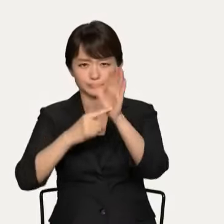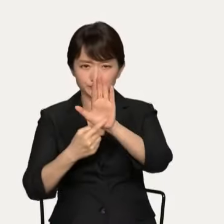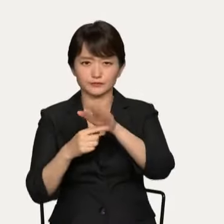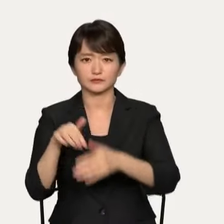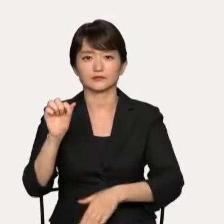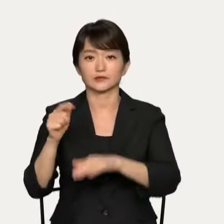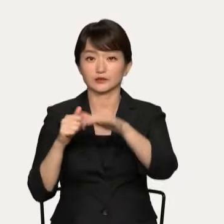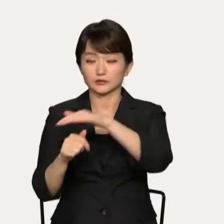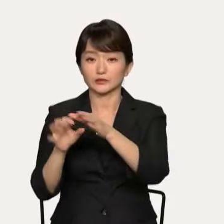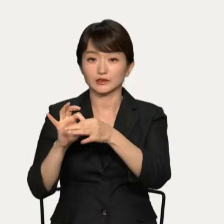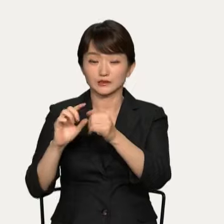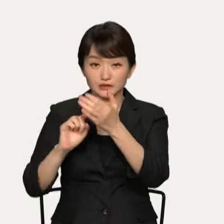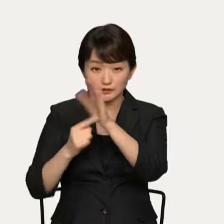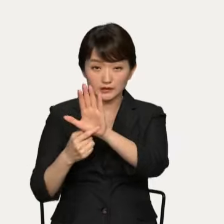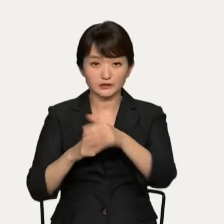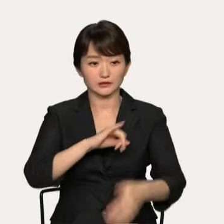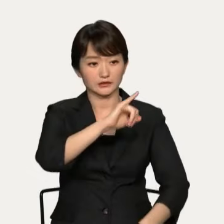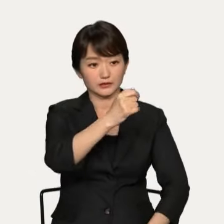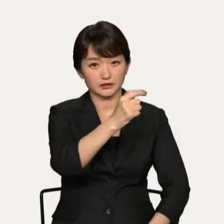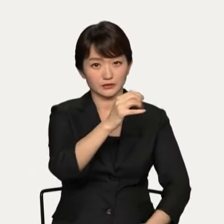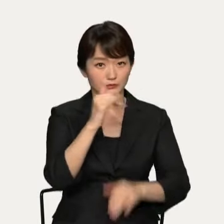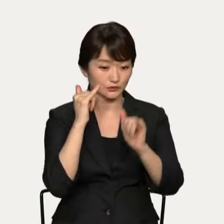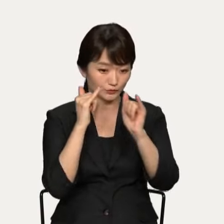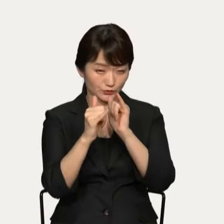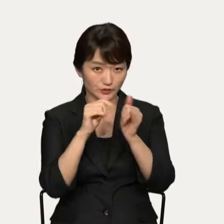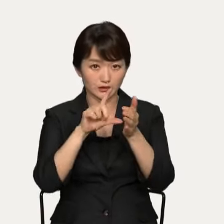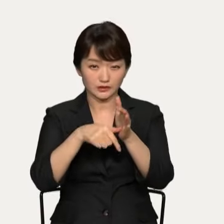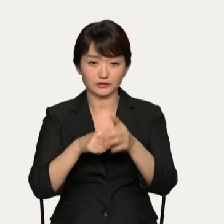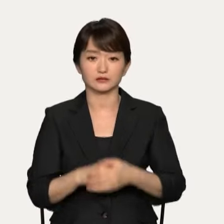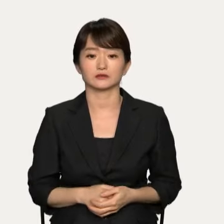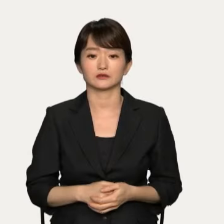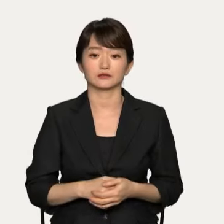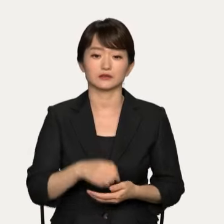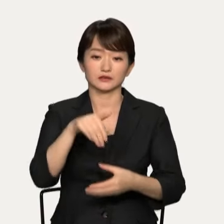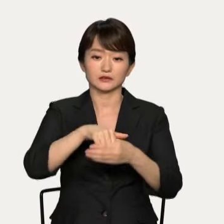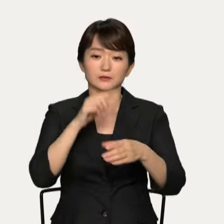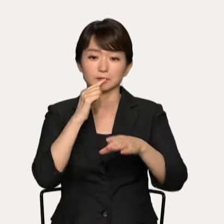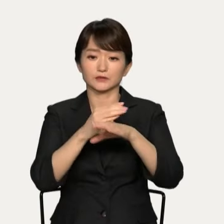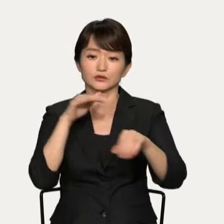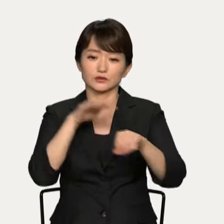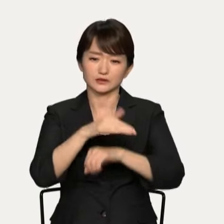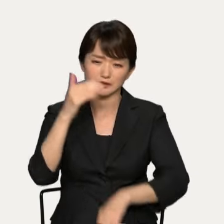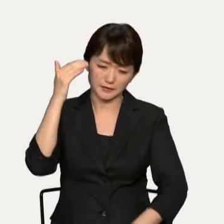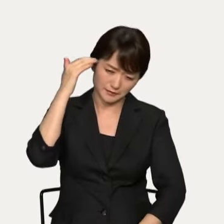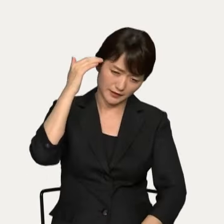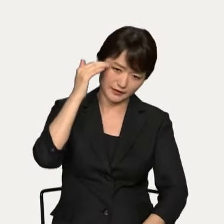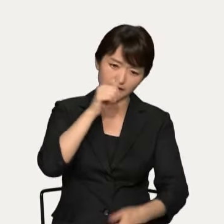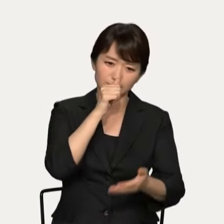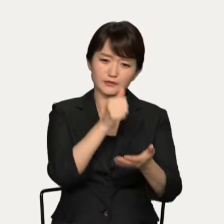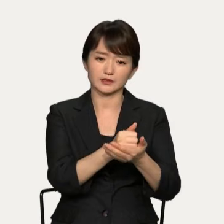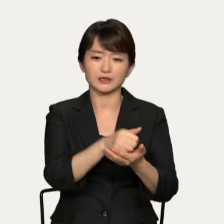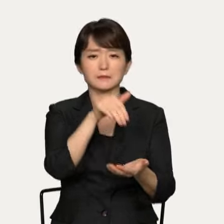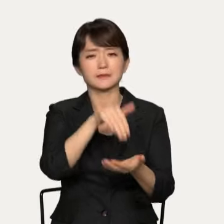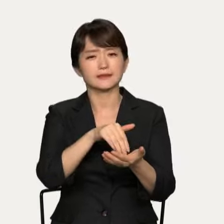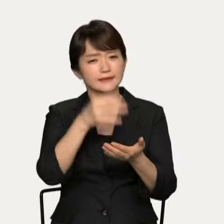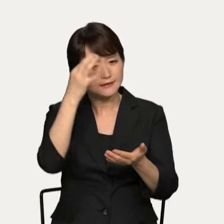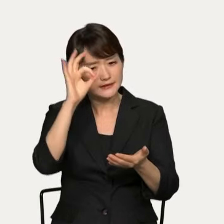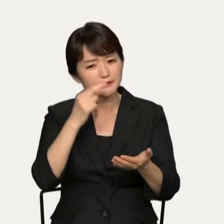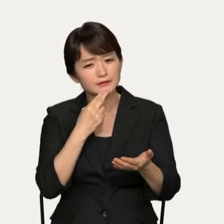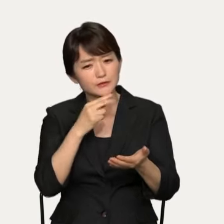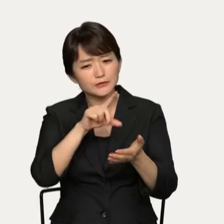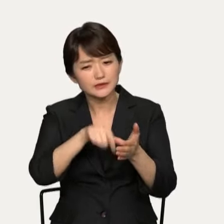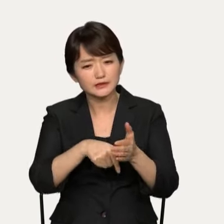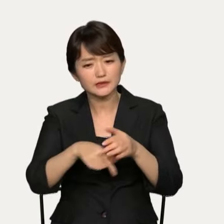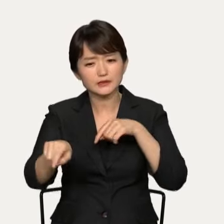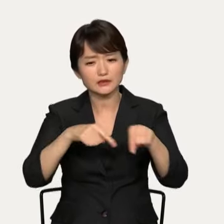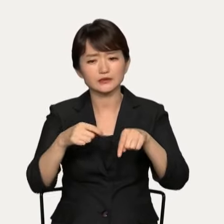한대표 핵심관계자는 JTBC 통화해서 선거 민주주의를 해 범죄 반과 인정이 없는 상황에서 정치